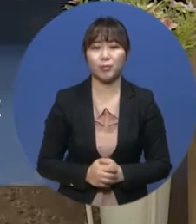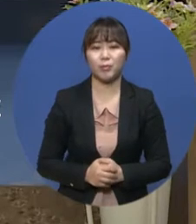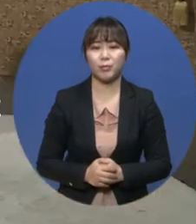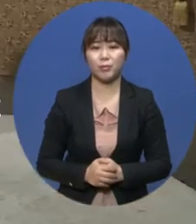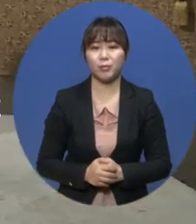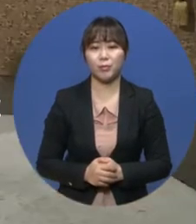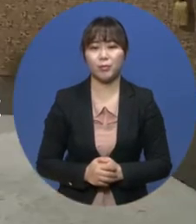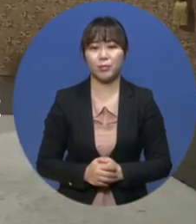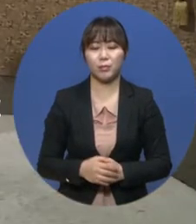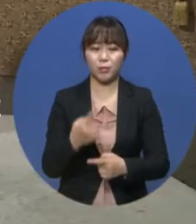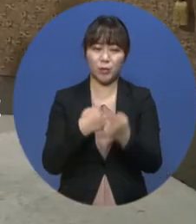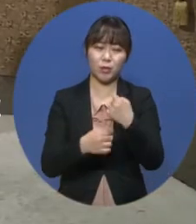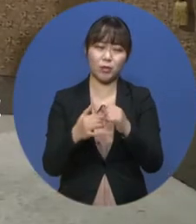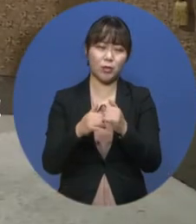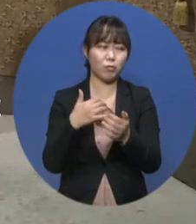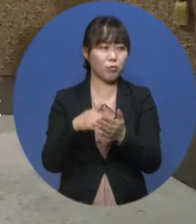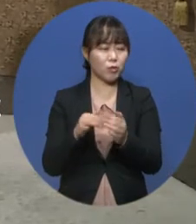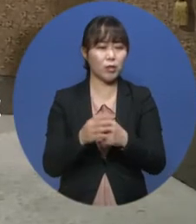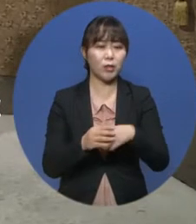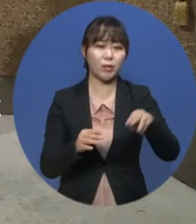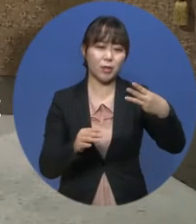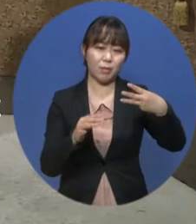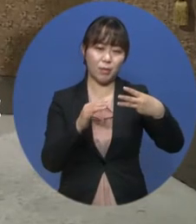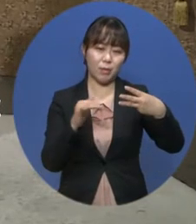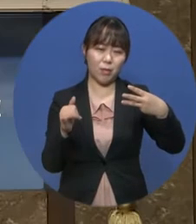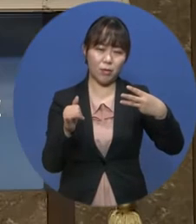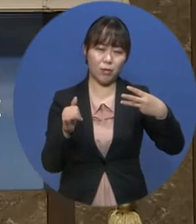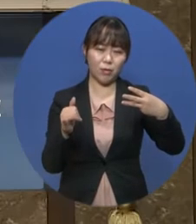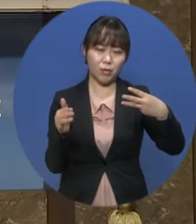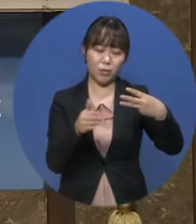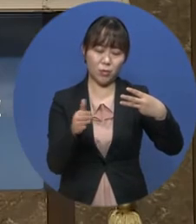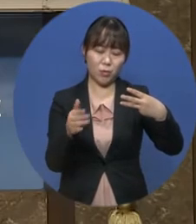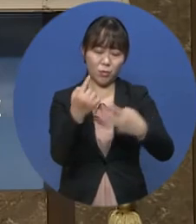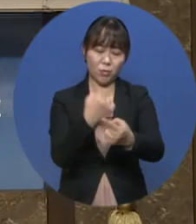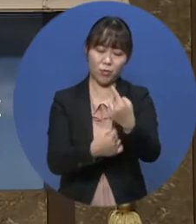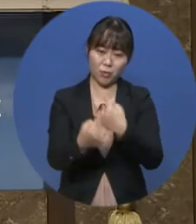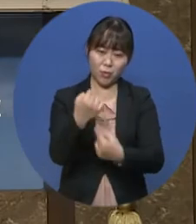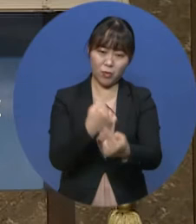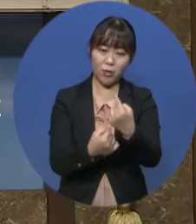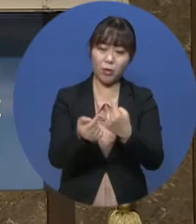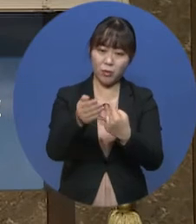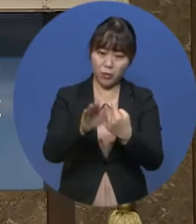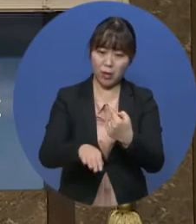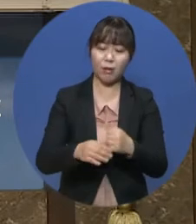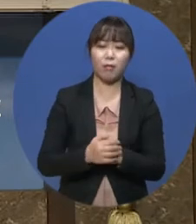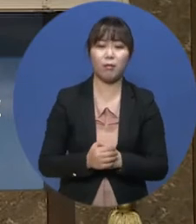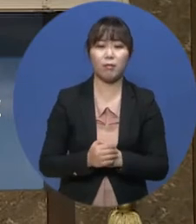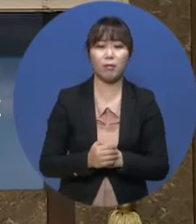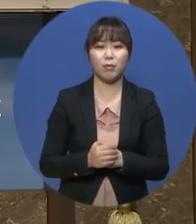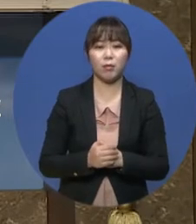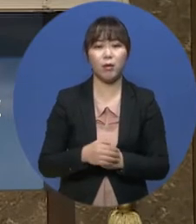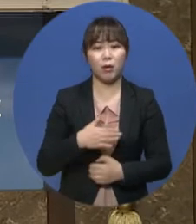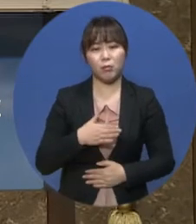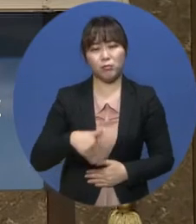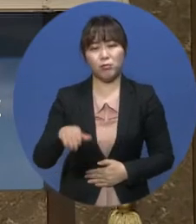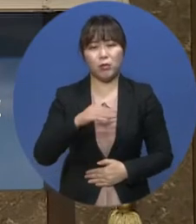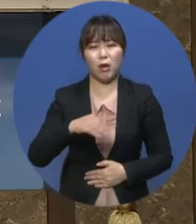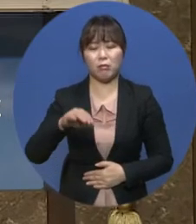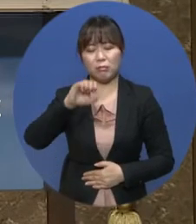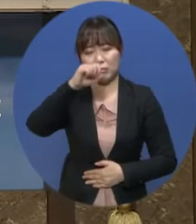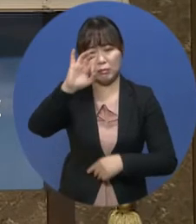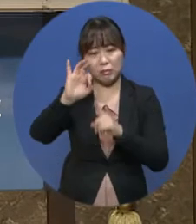지원이 보통 3백 명 정도 어 많은 지원이 들어오는데 4 우리가